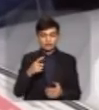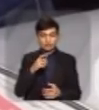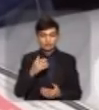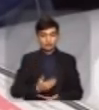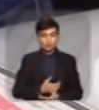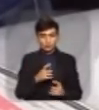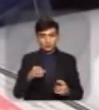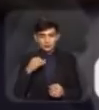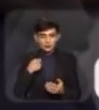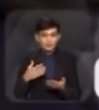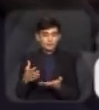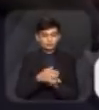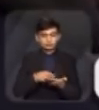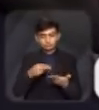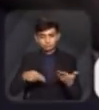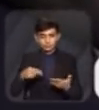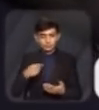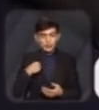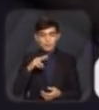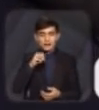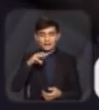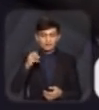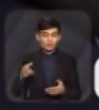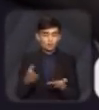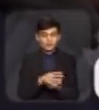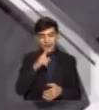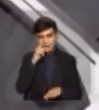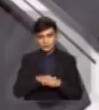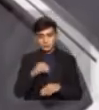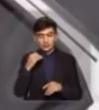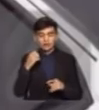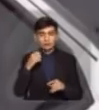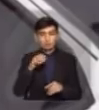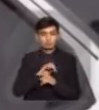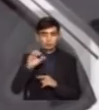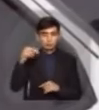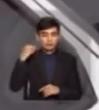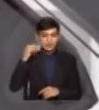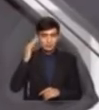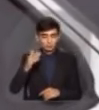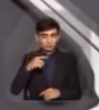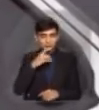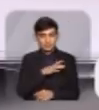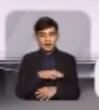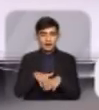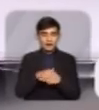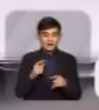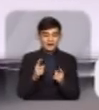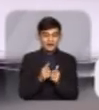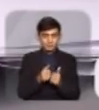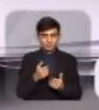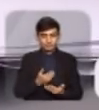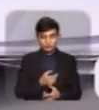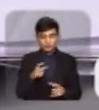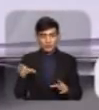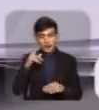что соберут подписи под петицией об отставке акима и отправят президенту страны. Местные уверены, что акимов они